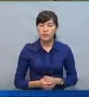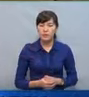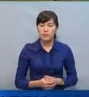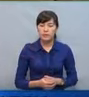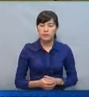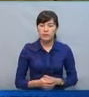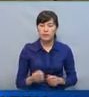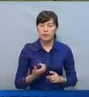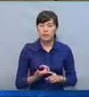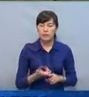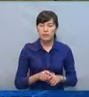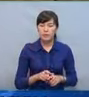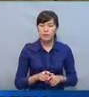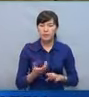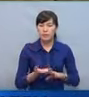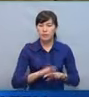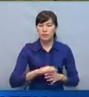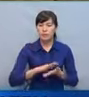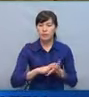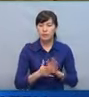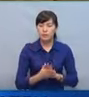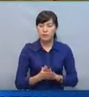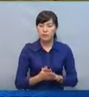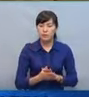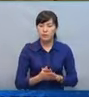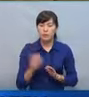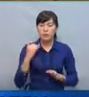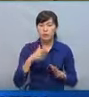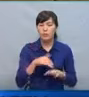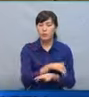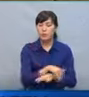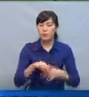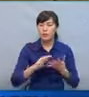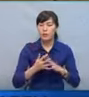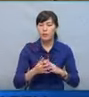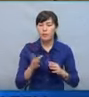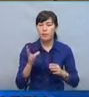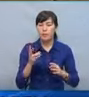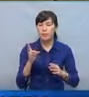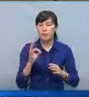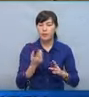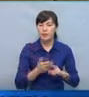Өте қиын жағдайда көп көшелер, ауылдар, бірақ соны бәрін енді